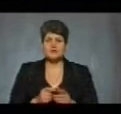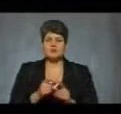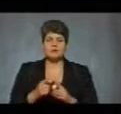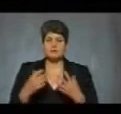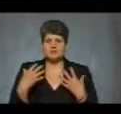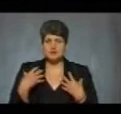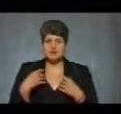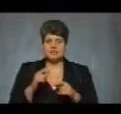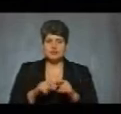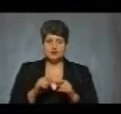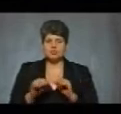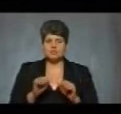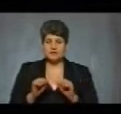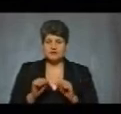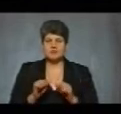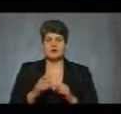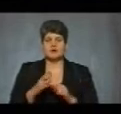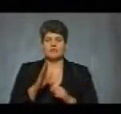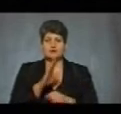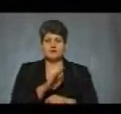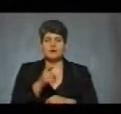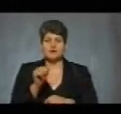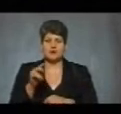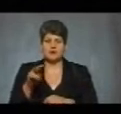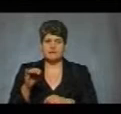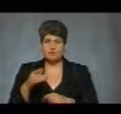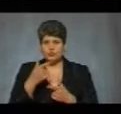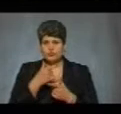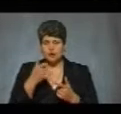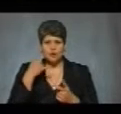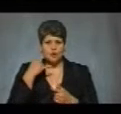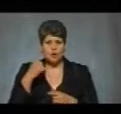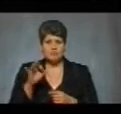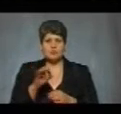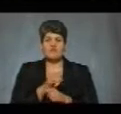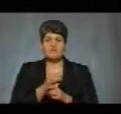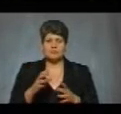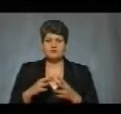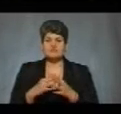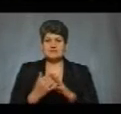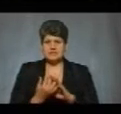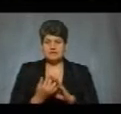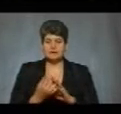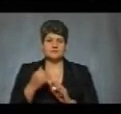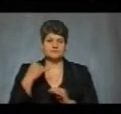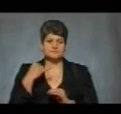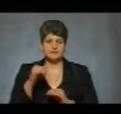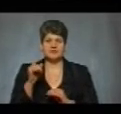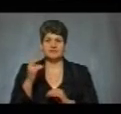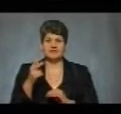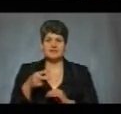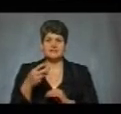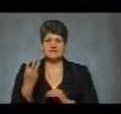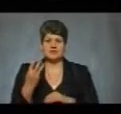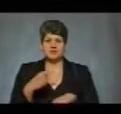слідчого управління Нацполіції в області Володимира Галевича, повідомлення про вибух у селі Колодіївка надійшло до поліції о 23